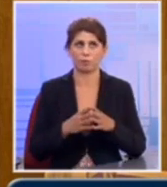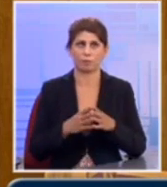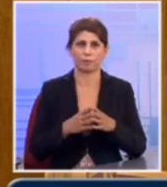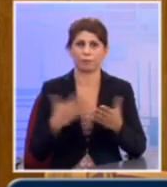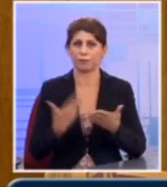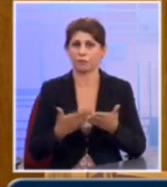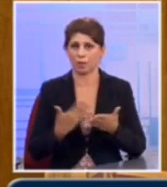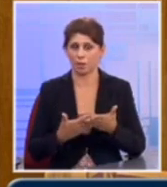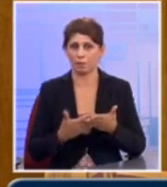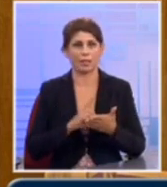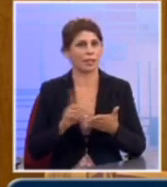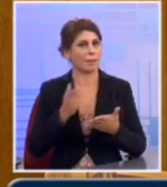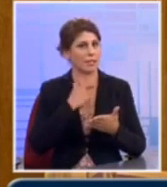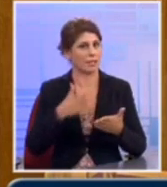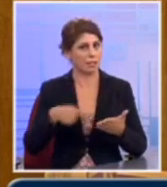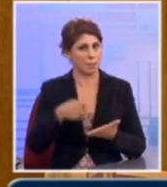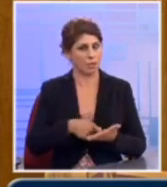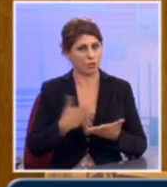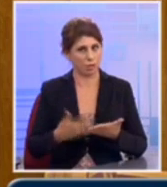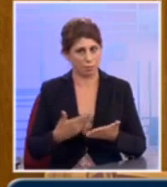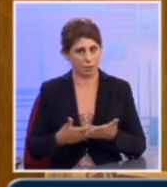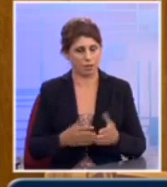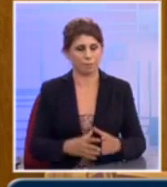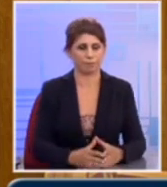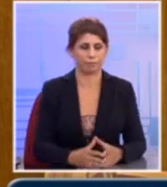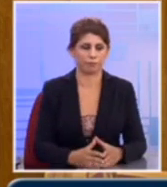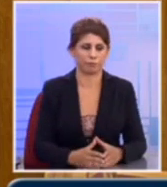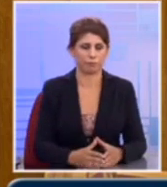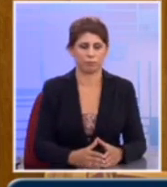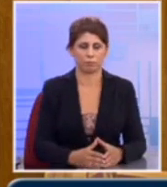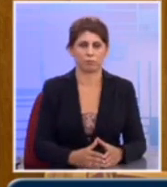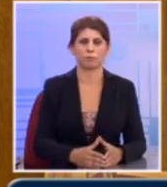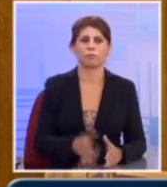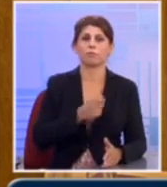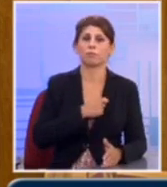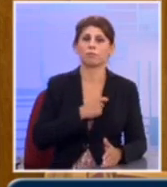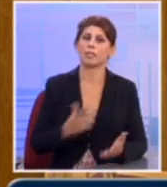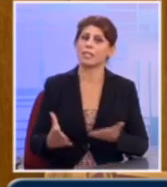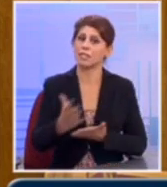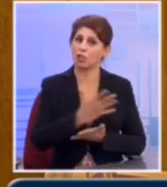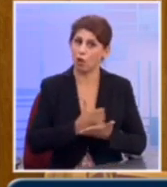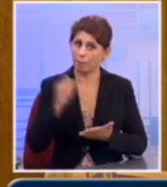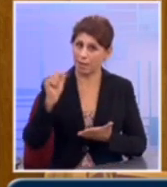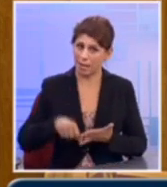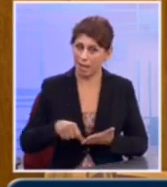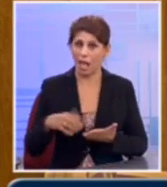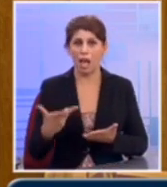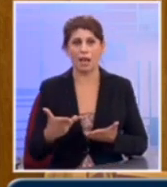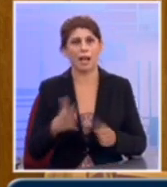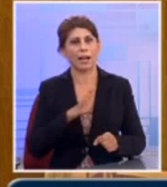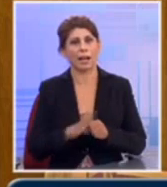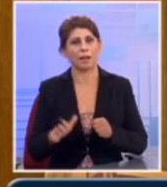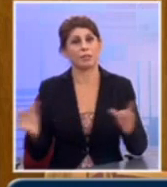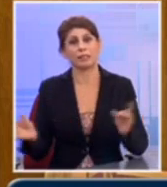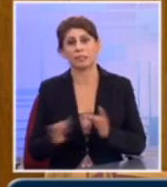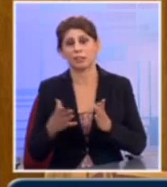τεκμήρια και να μην χρειαστεί να πληρώσουν τεκμήρια γιατί θεωρούνται εισόδημα άρα καλύπτει τα